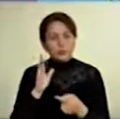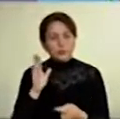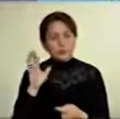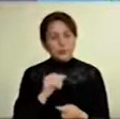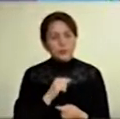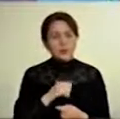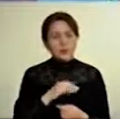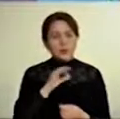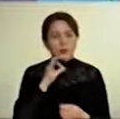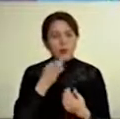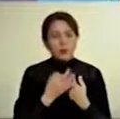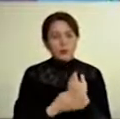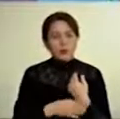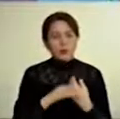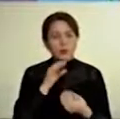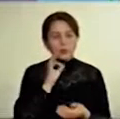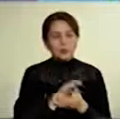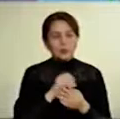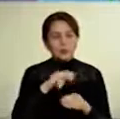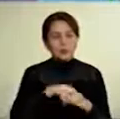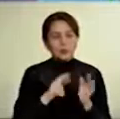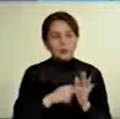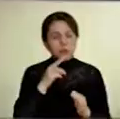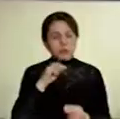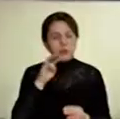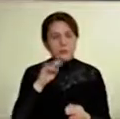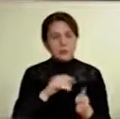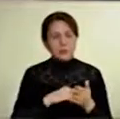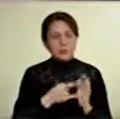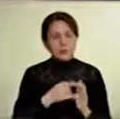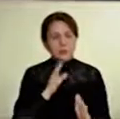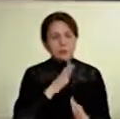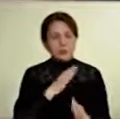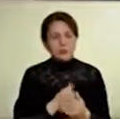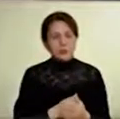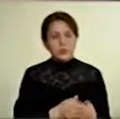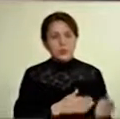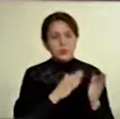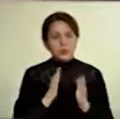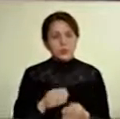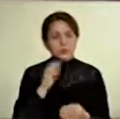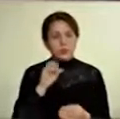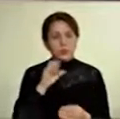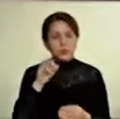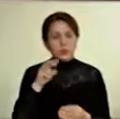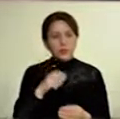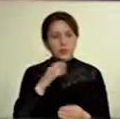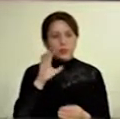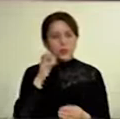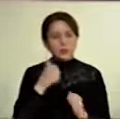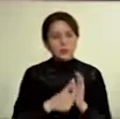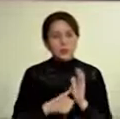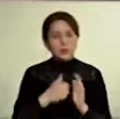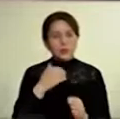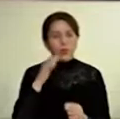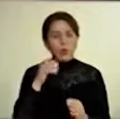Natijada 18 desimetr kvadrat kelib chiqadi. Navbatdagi masalaga e'tibor qiling. 653-chi